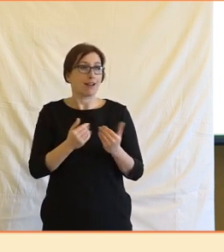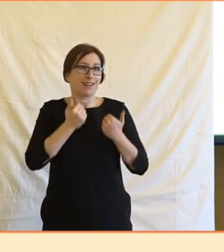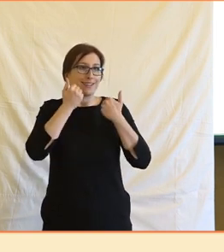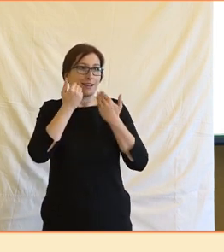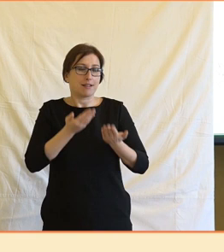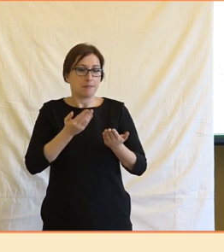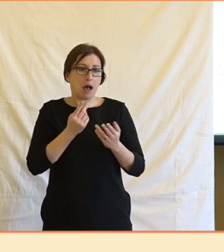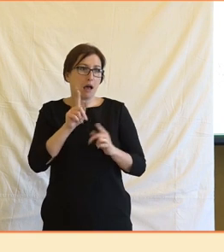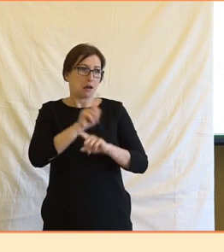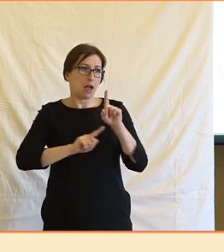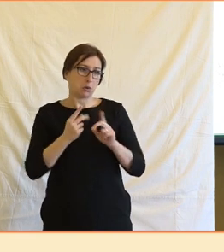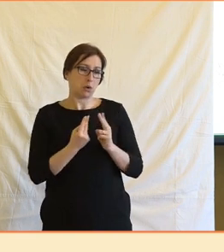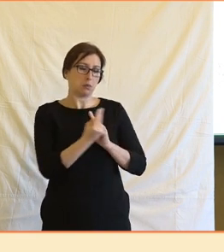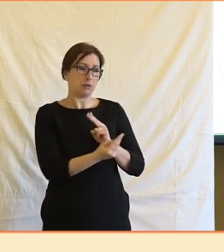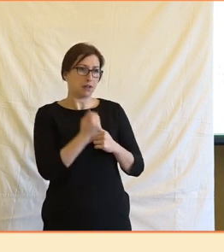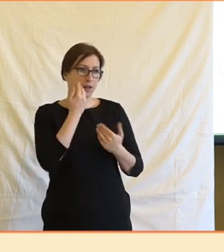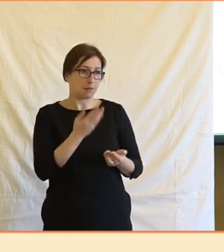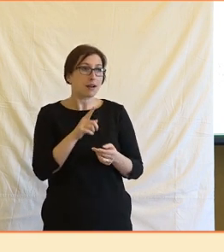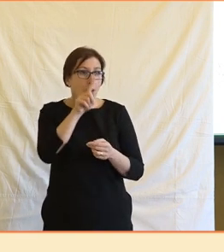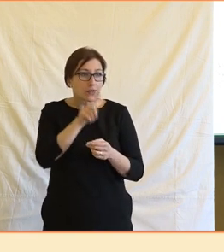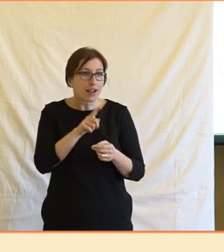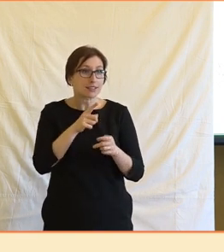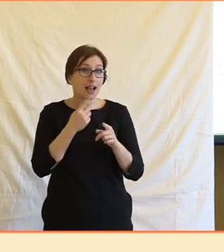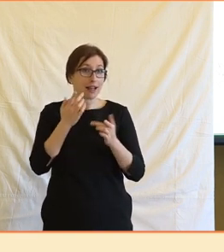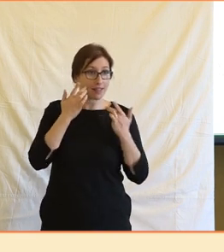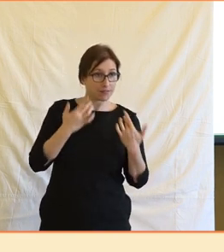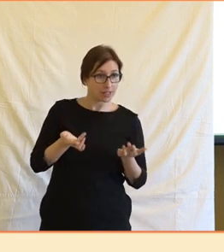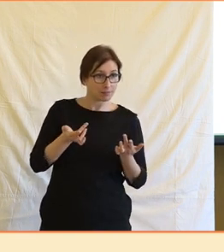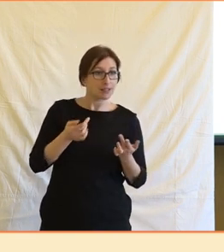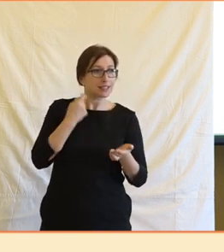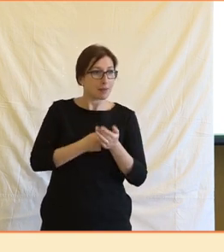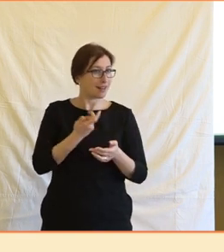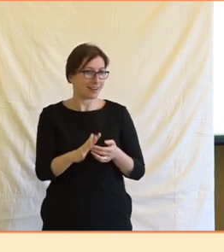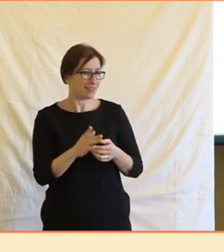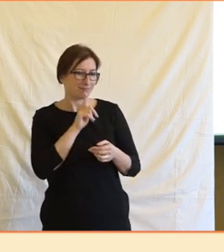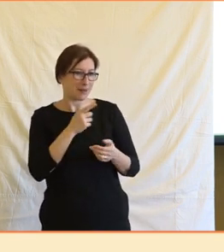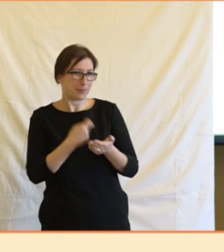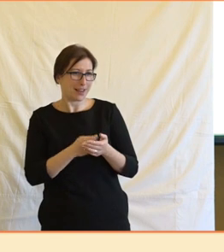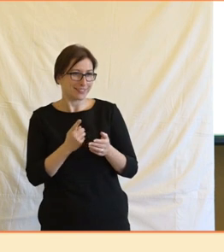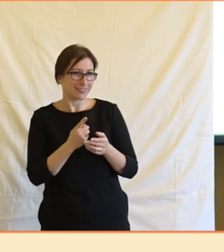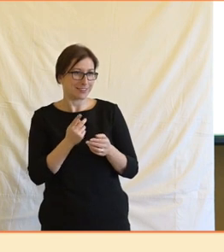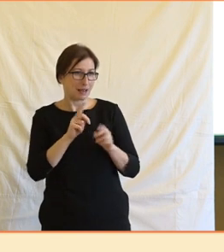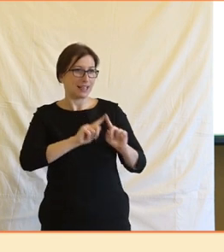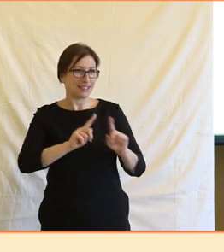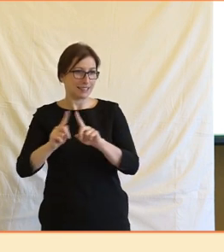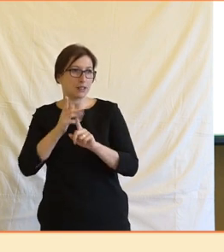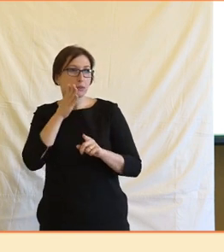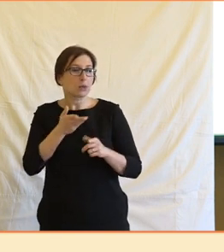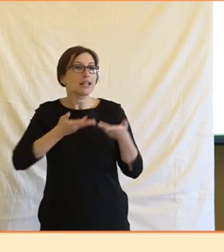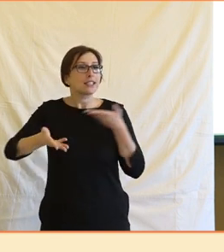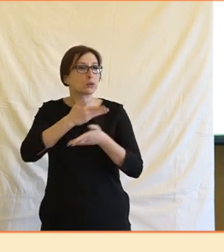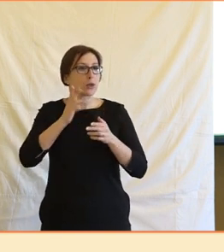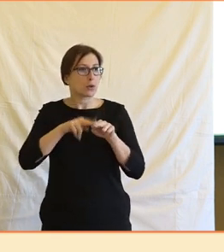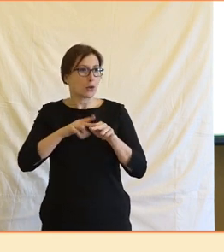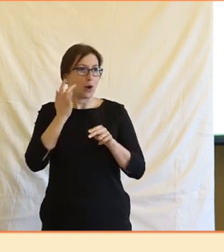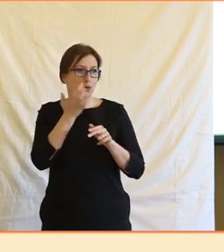nemá na to nějakou odpověď. Ta otázka samozřejmě, jestli nevím, neznamená ne, to také bude předmětem diskuze našich